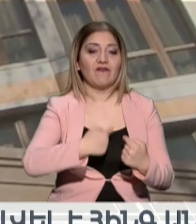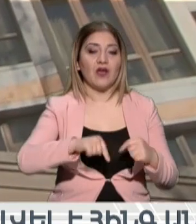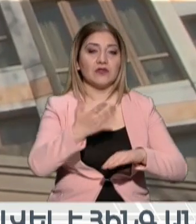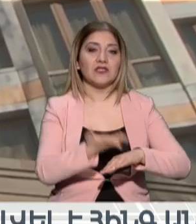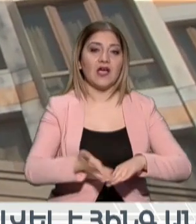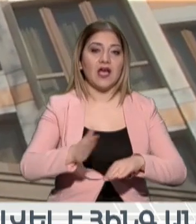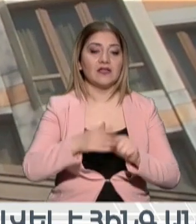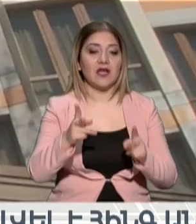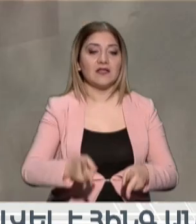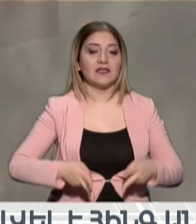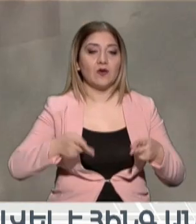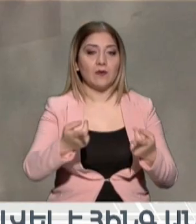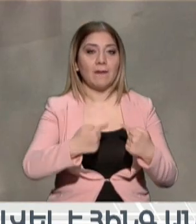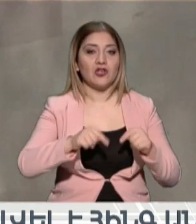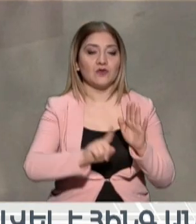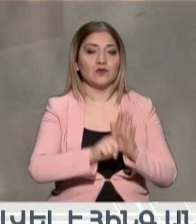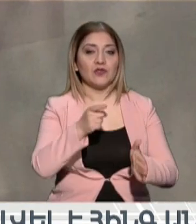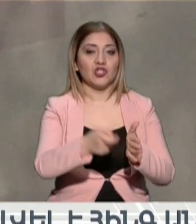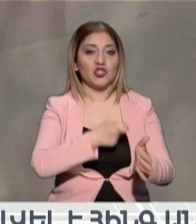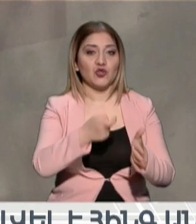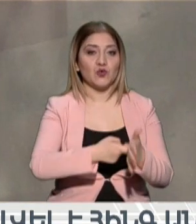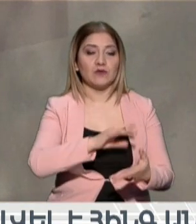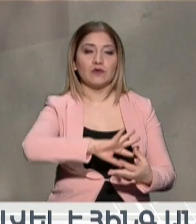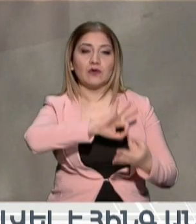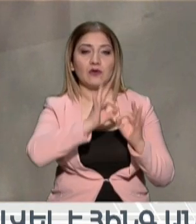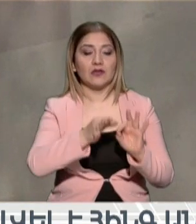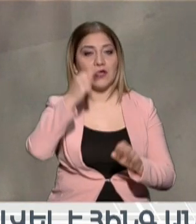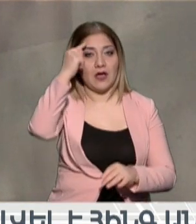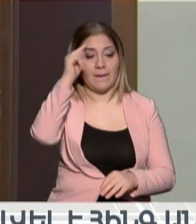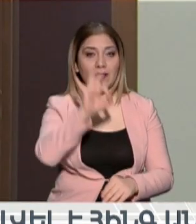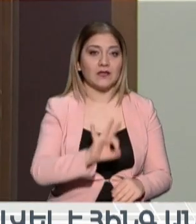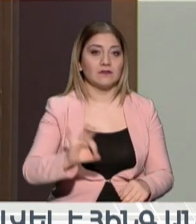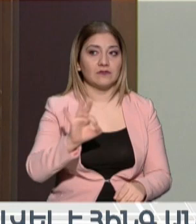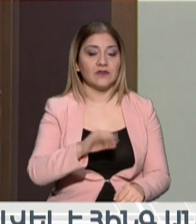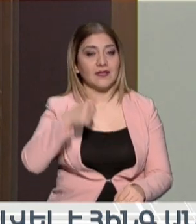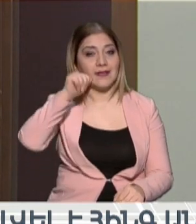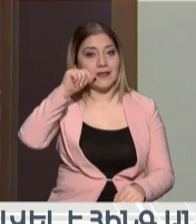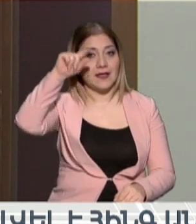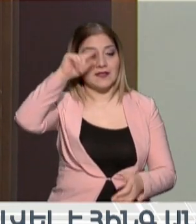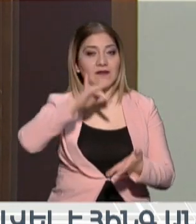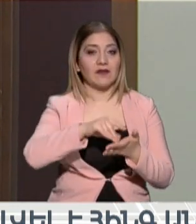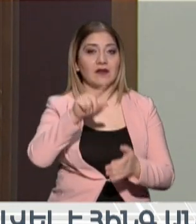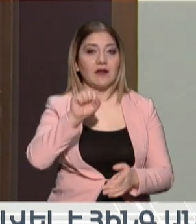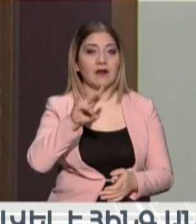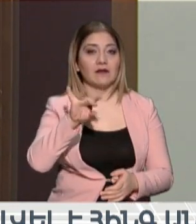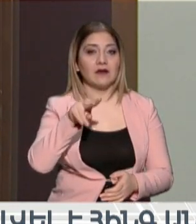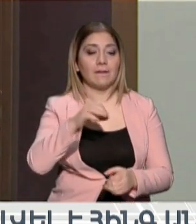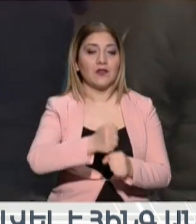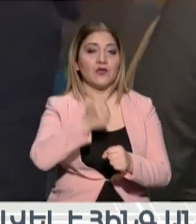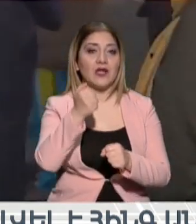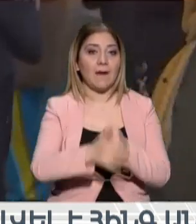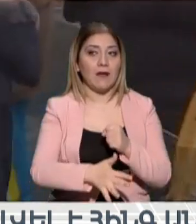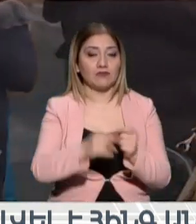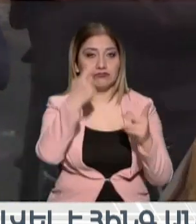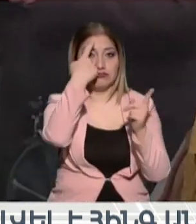ծանր հանցագործությունների բաժնում քննություն է տարվում դեպքի բոլոր հանգամանքները բարձելու համար։ Երեկ Երևանի հանրապետության հրապարակում